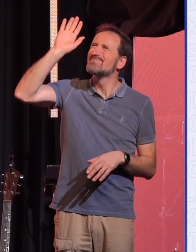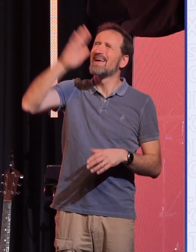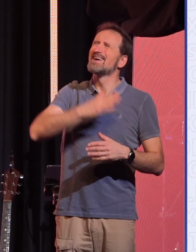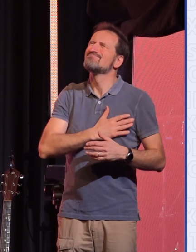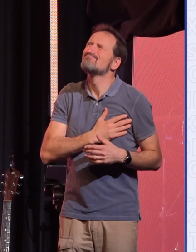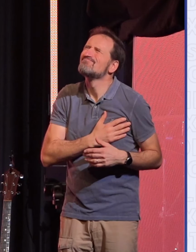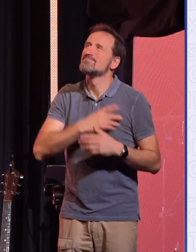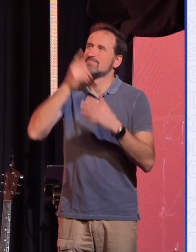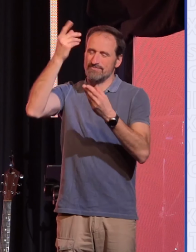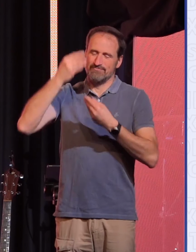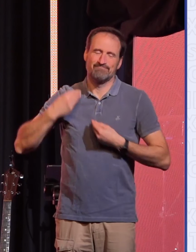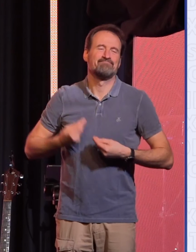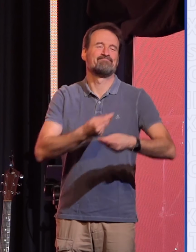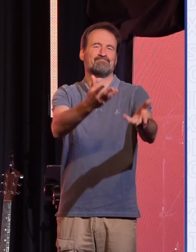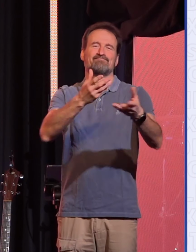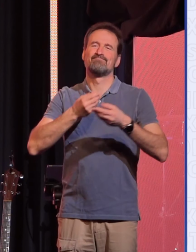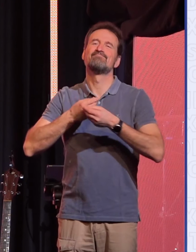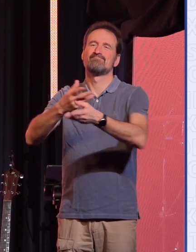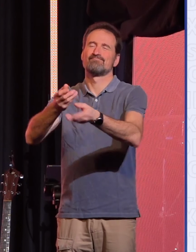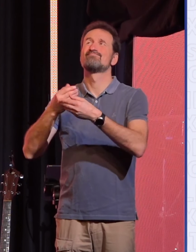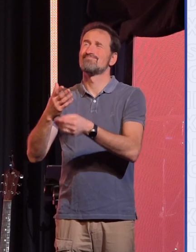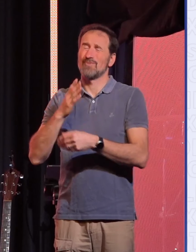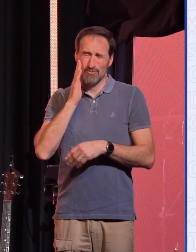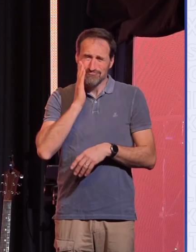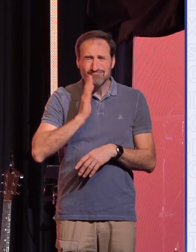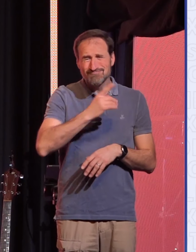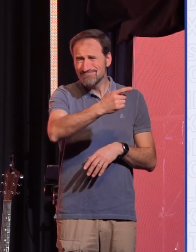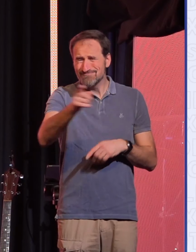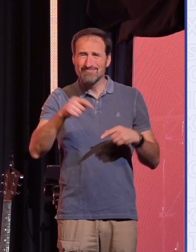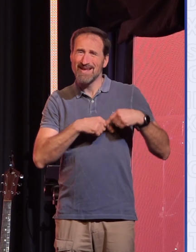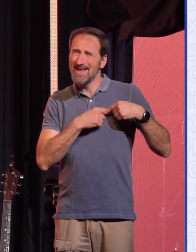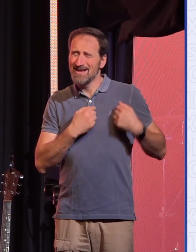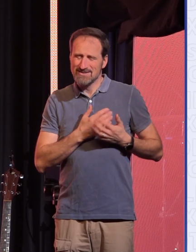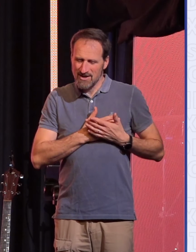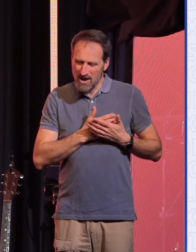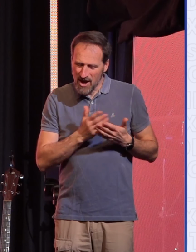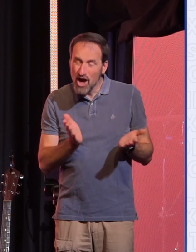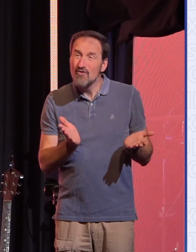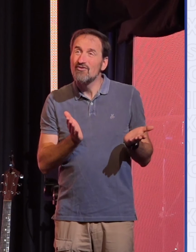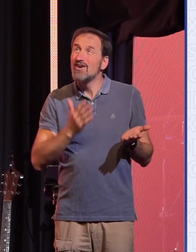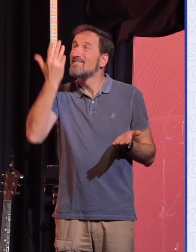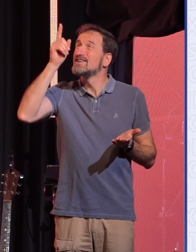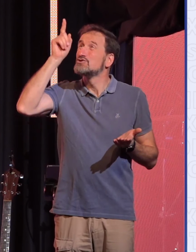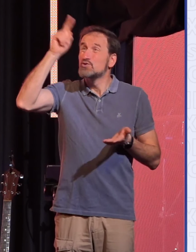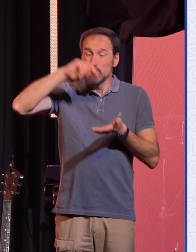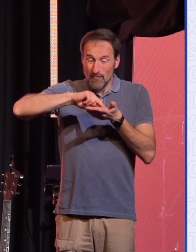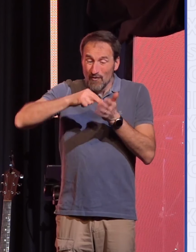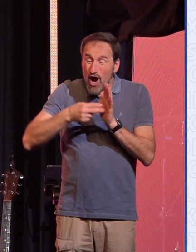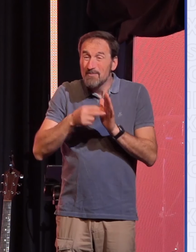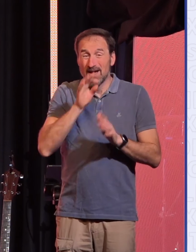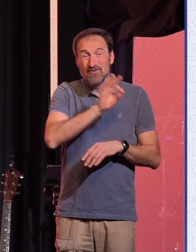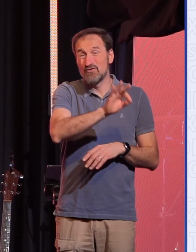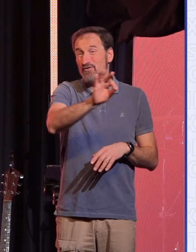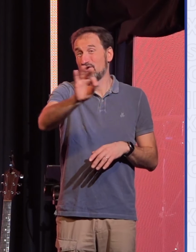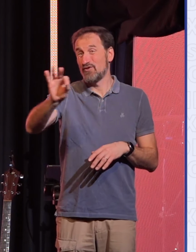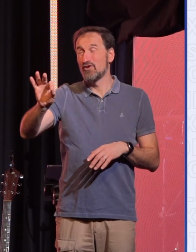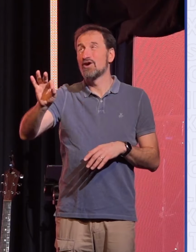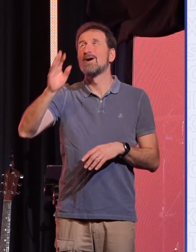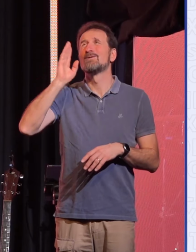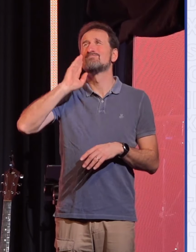wirklich, dass du unsere Herzen aufmachst für das, was du heute Morgen vorbereitet hast. Und dass du heute Morgen direkt in unsere Herzen reinsprichst. Und dass